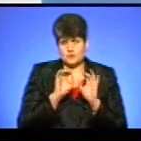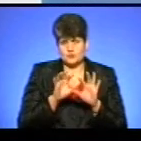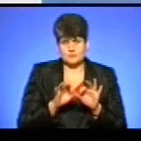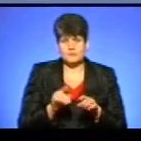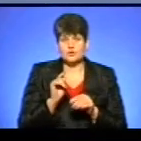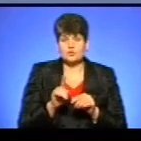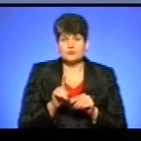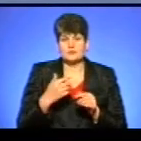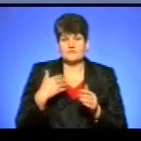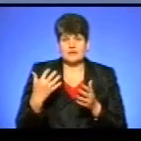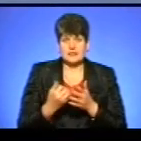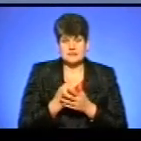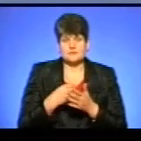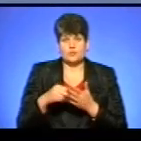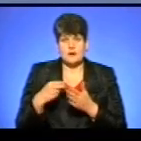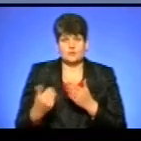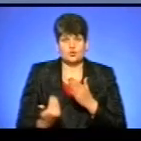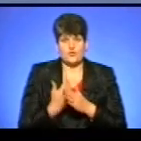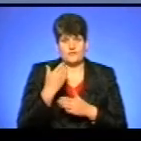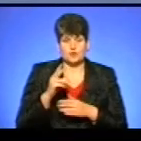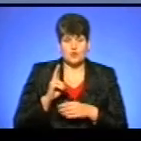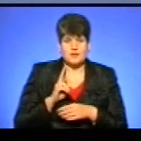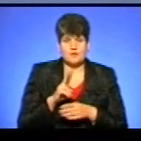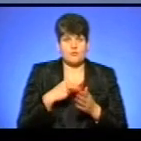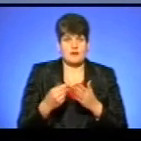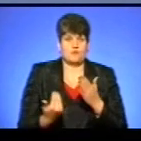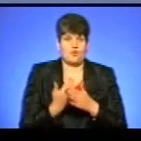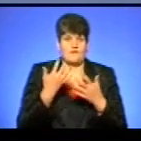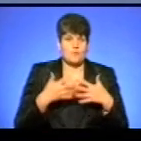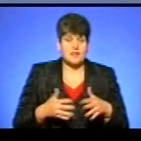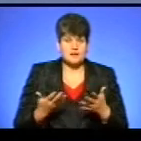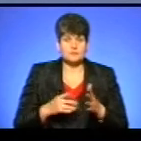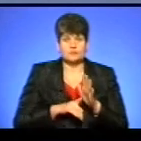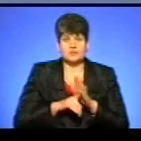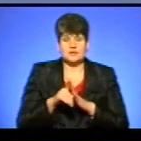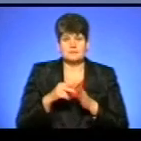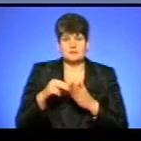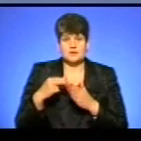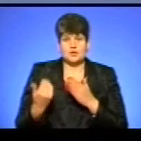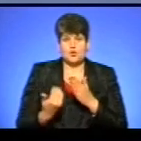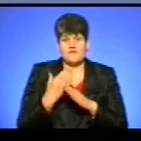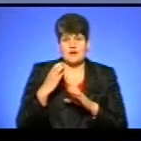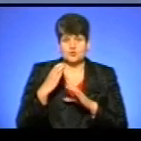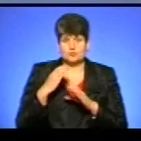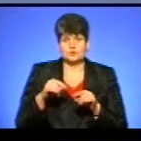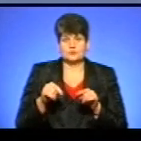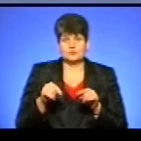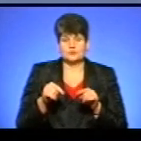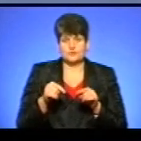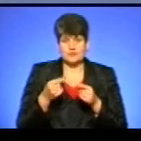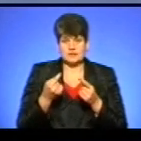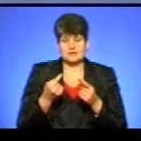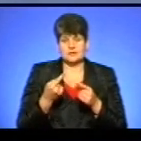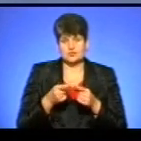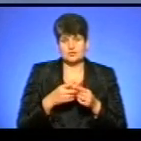всьому, що нам вдається придбувати нові тролейбуси, купляти на них нове обладнання. Ми почали придбання нових автобусів для того, щоб створити єдину комунальну транспортну компанію.